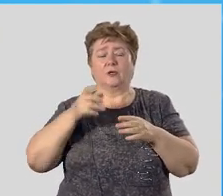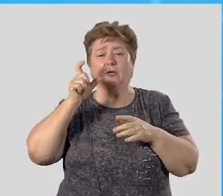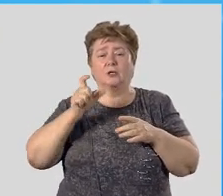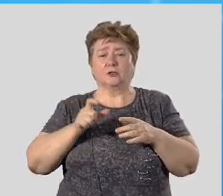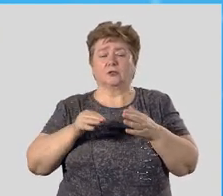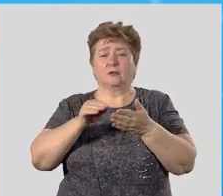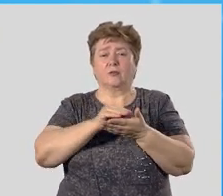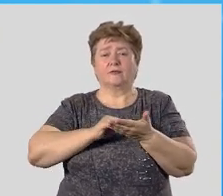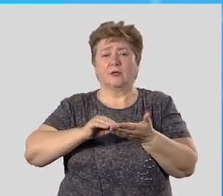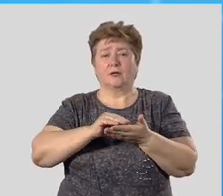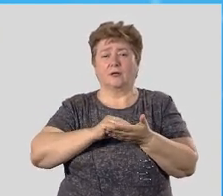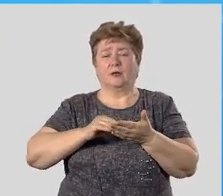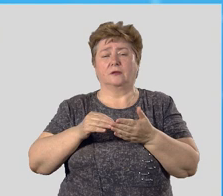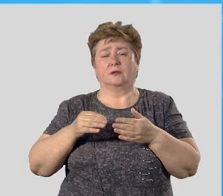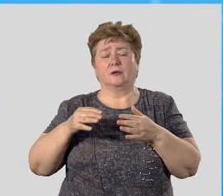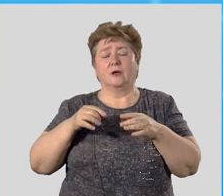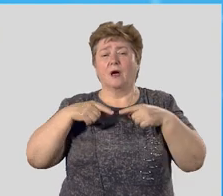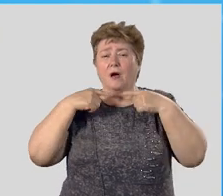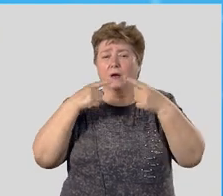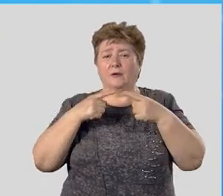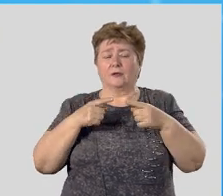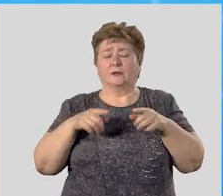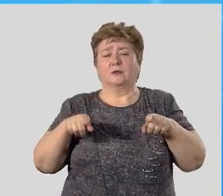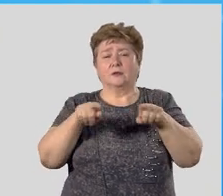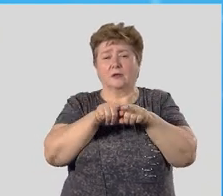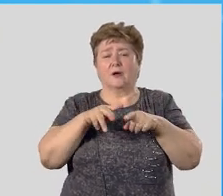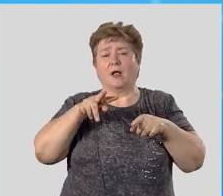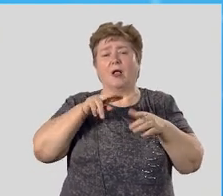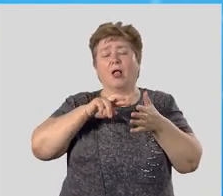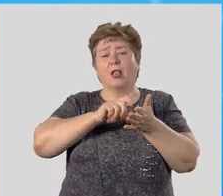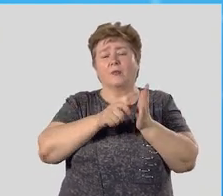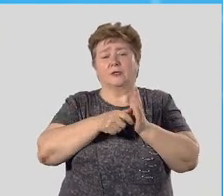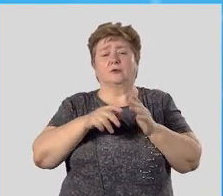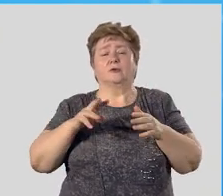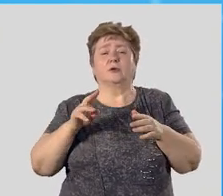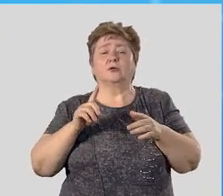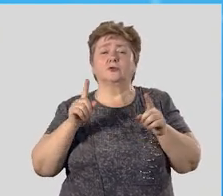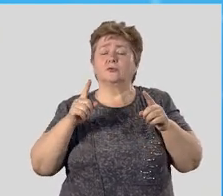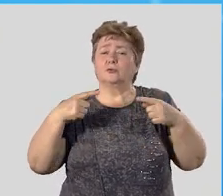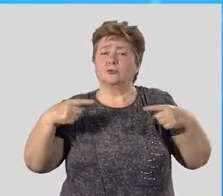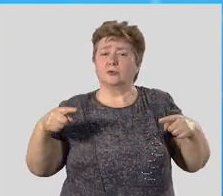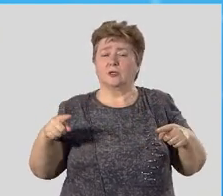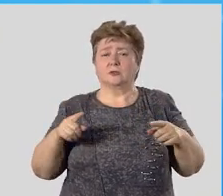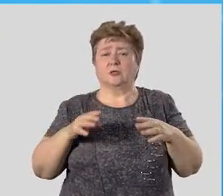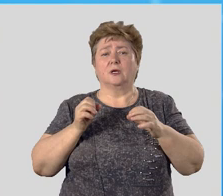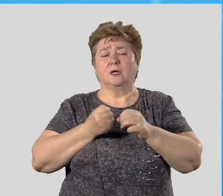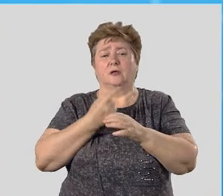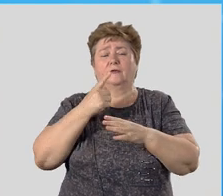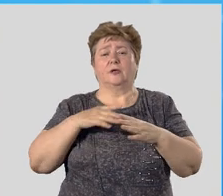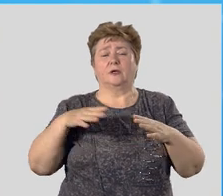человек повторяет, воспроизводит в лаборатории то или иное природное